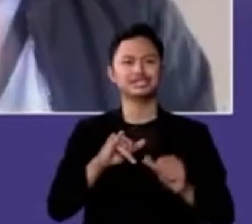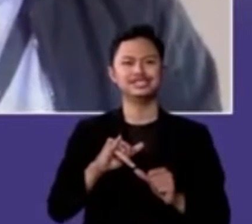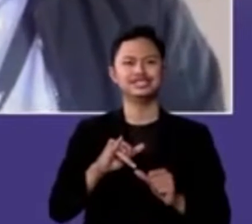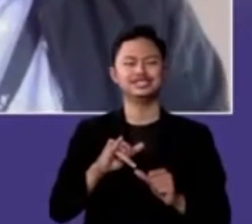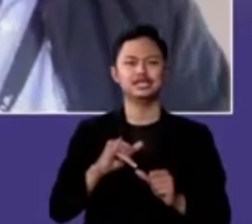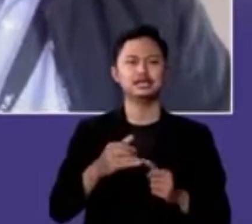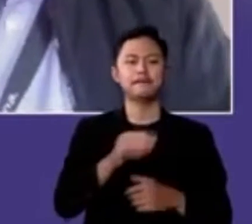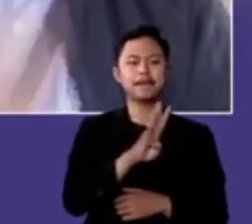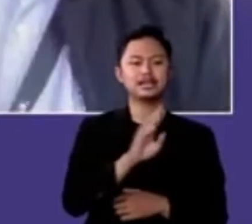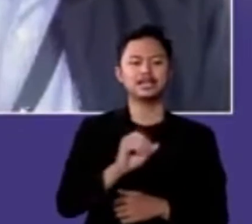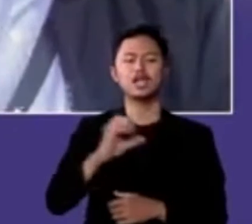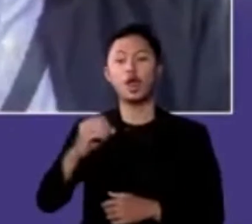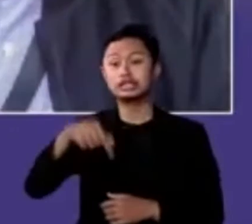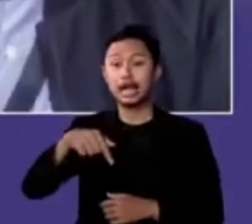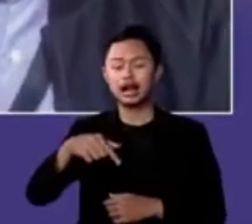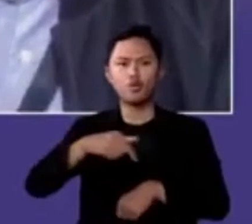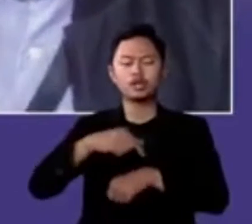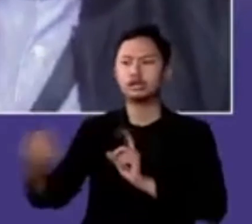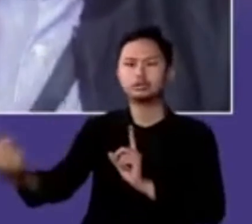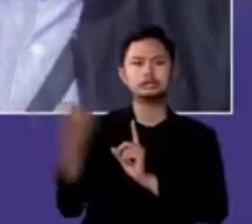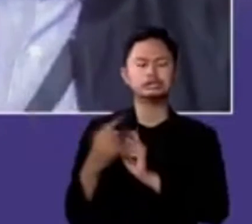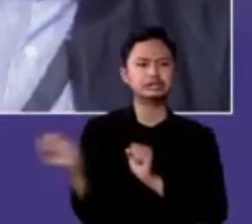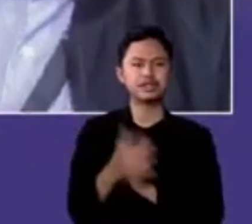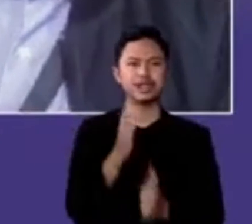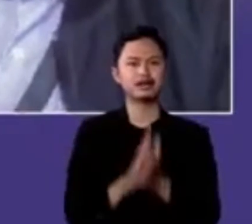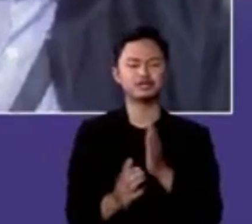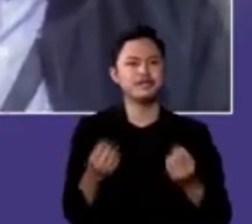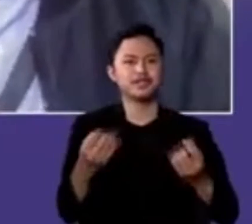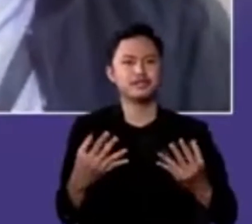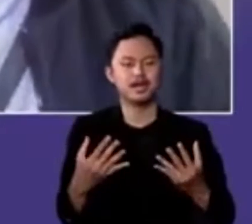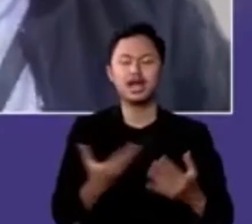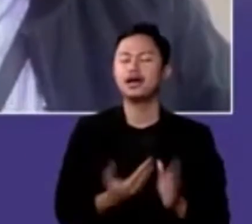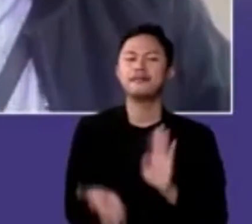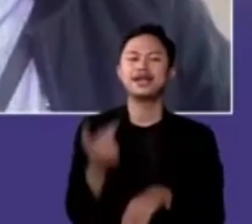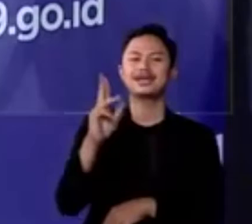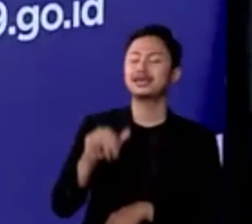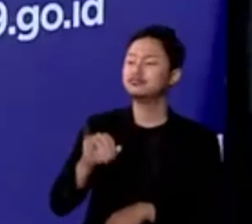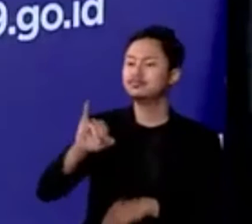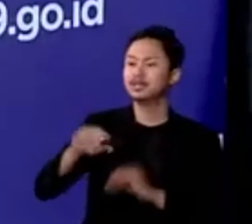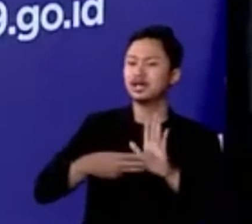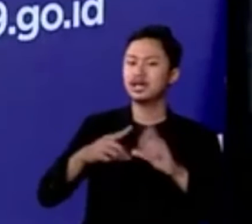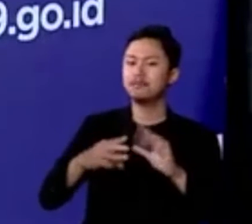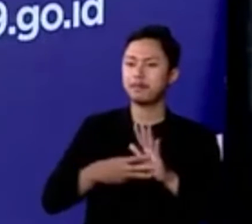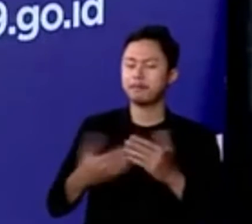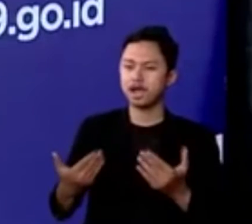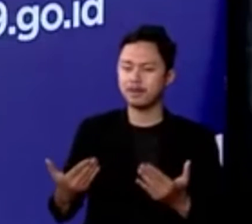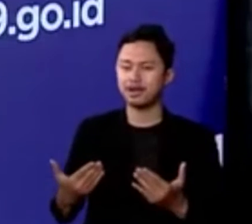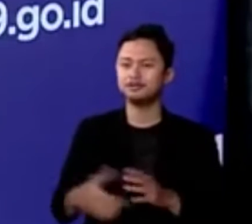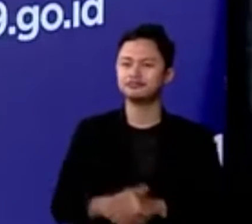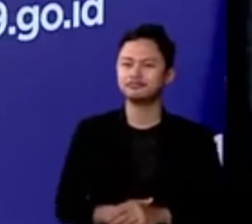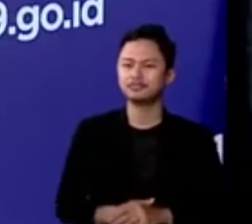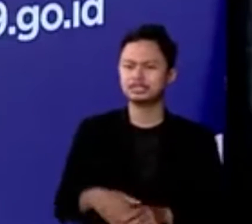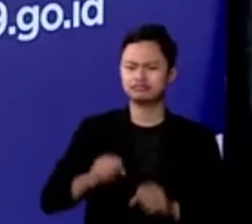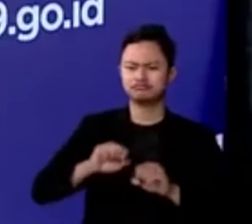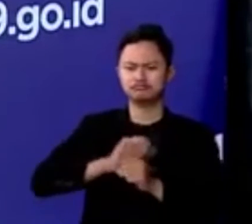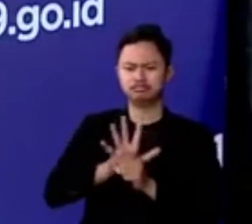datang lebih cepat ya ternyata seperti itu ya Jadi begitu strateginya yang Mas Vallen Oke saya balik lagi ke Mas Imam lagi Rom jadi kalau kita terakhir ngomong prospek nih ini